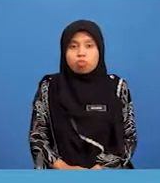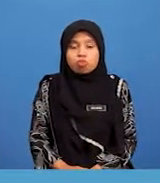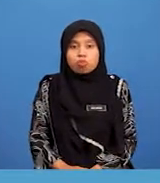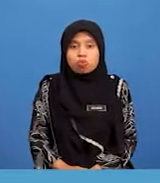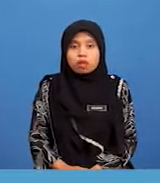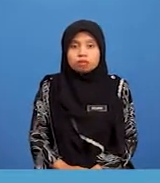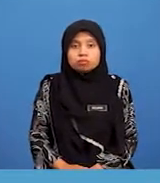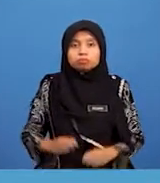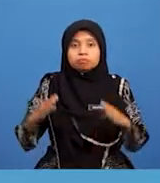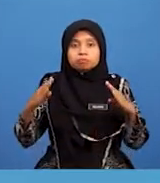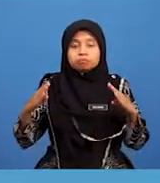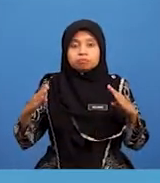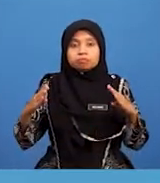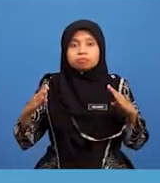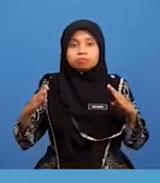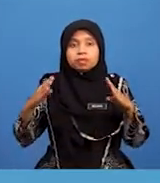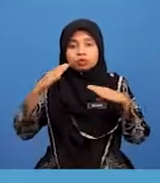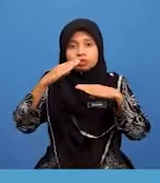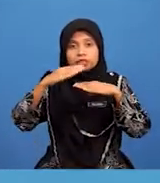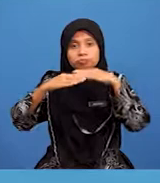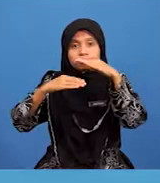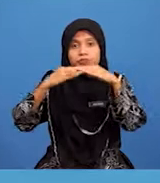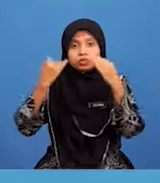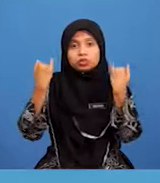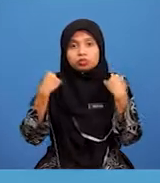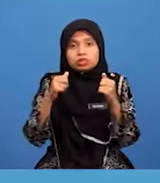Premis dijual dengan harga